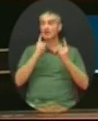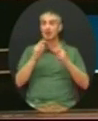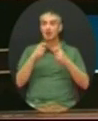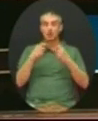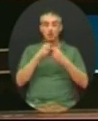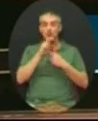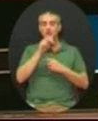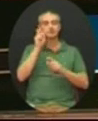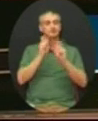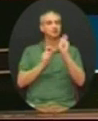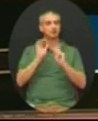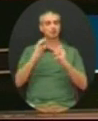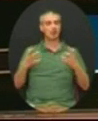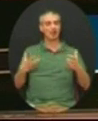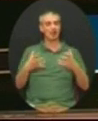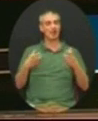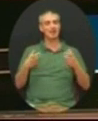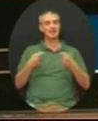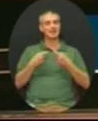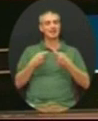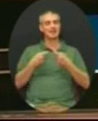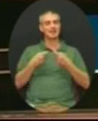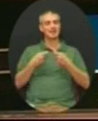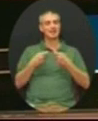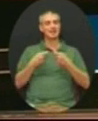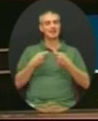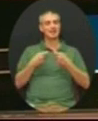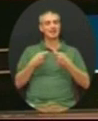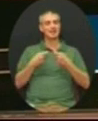בעניינים אזרחיים של החברה, ארגוני החברה האזרחית,